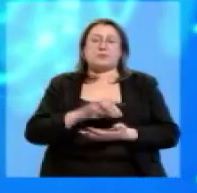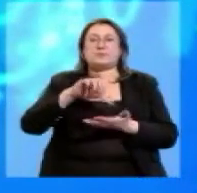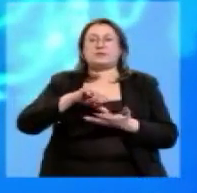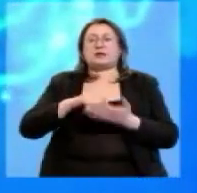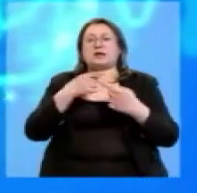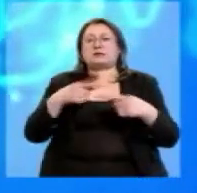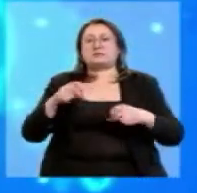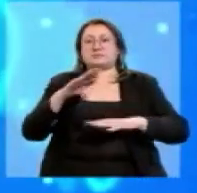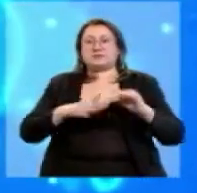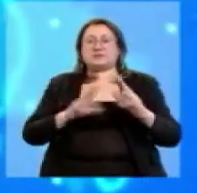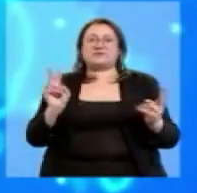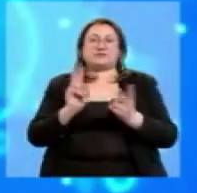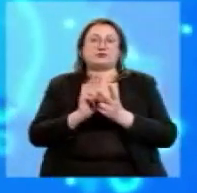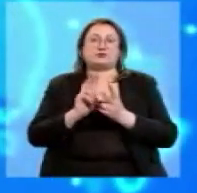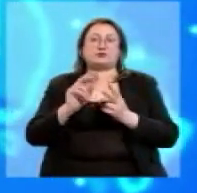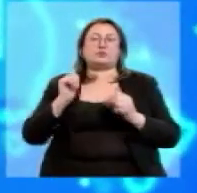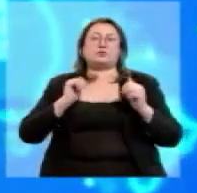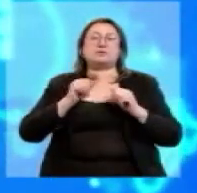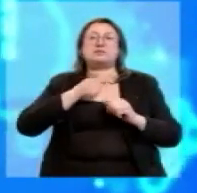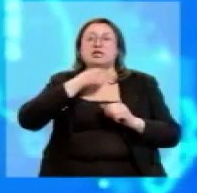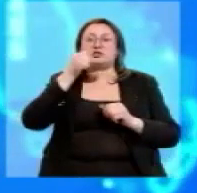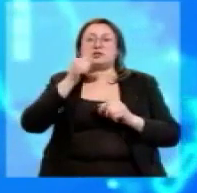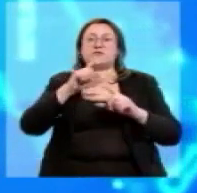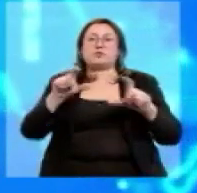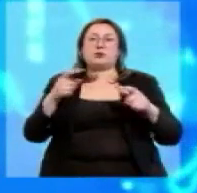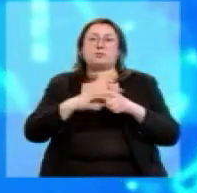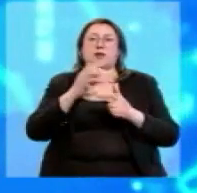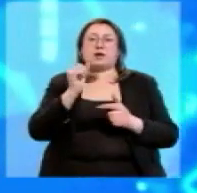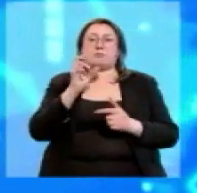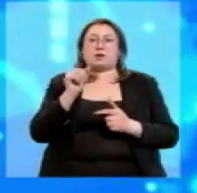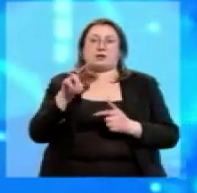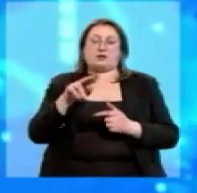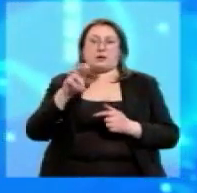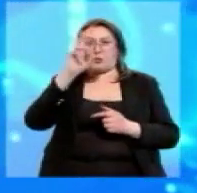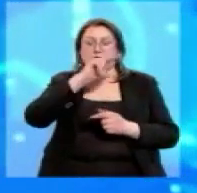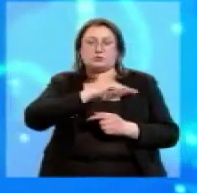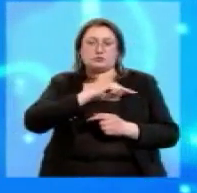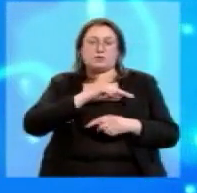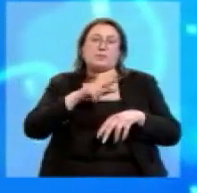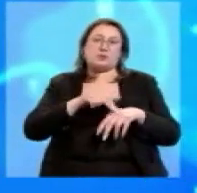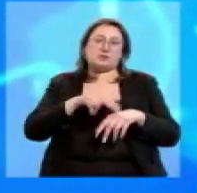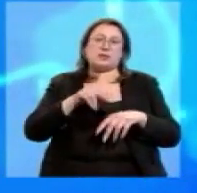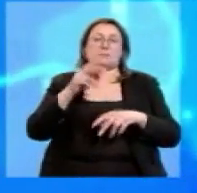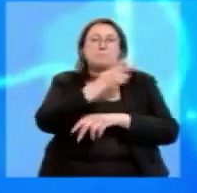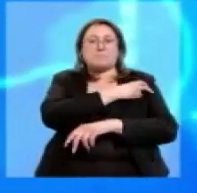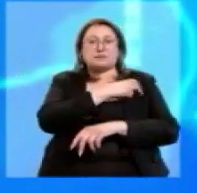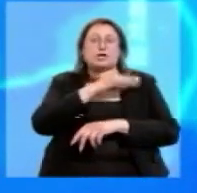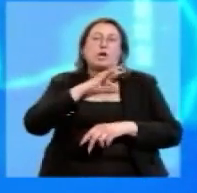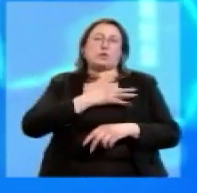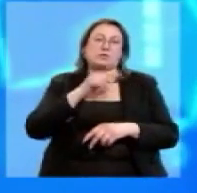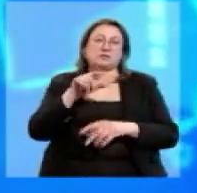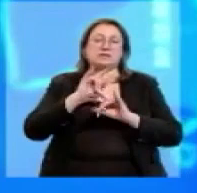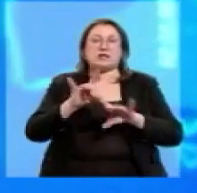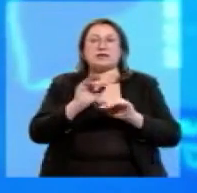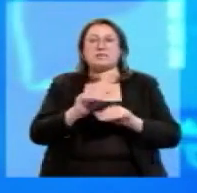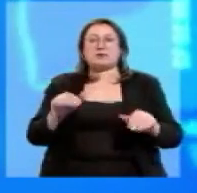Представители разных профессий встретились с учениками старших классов школы имени Абая. Госслужащие, полицейские, медики и юристы